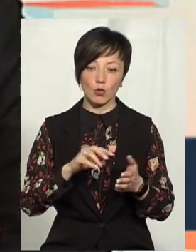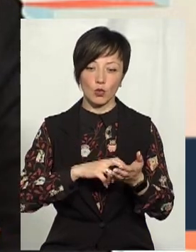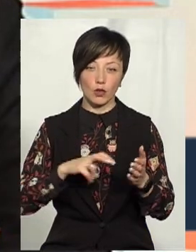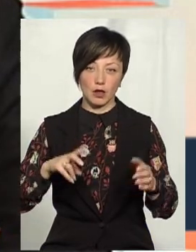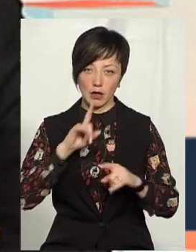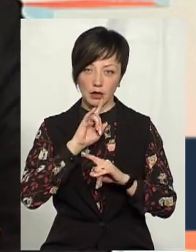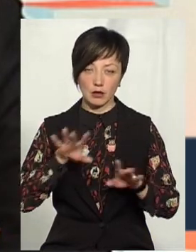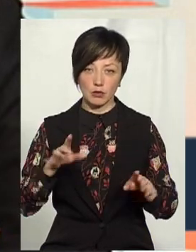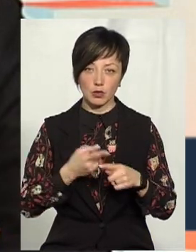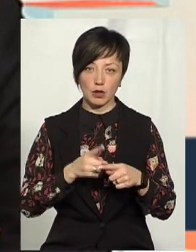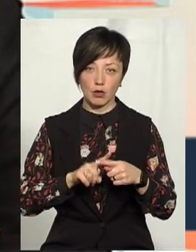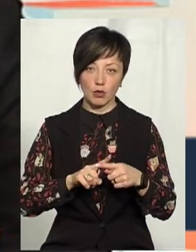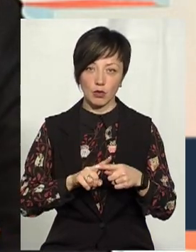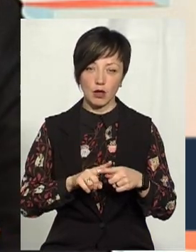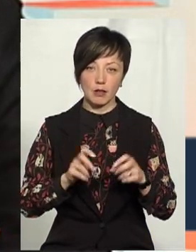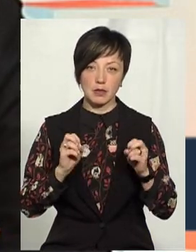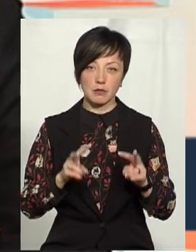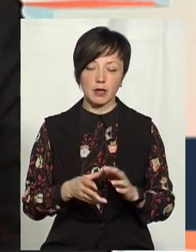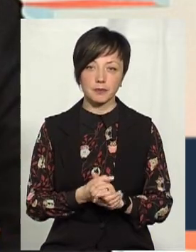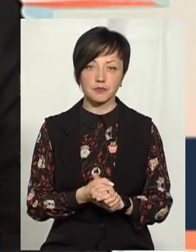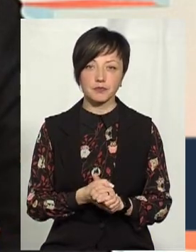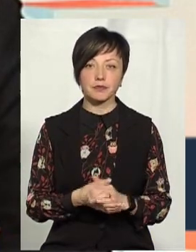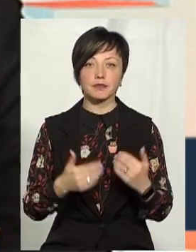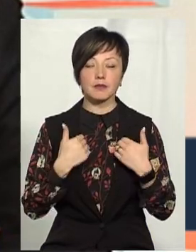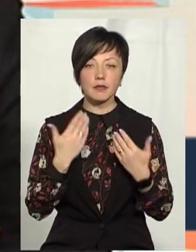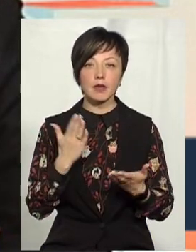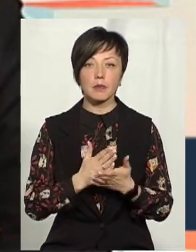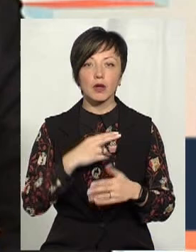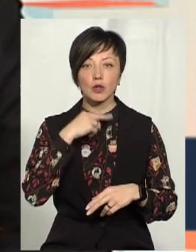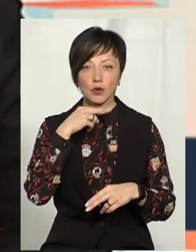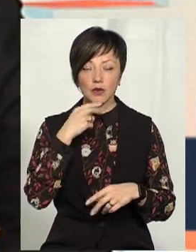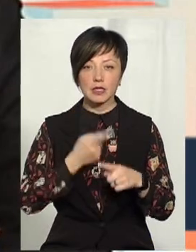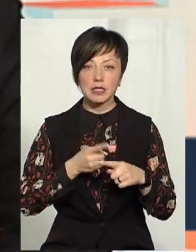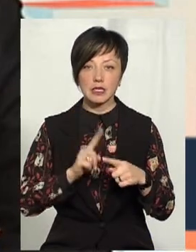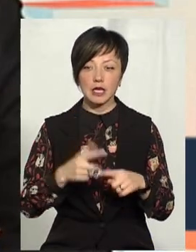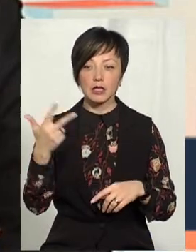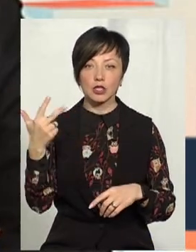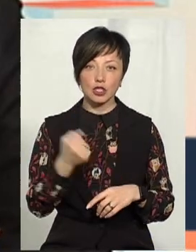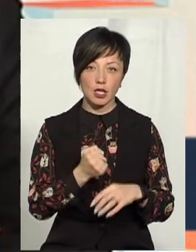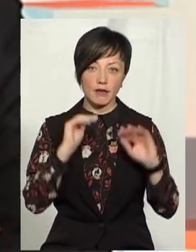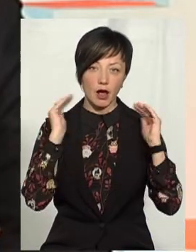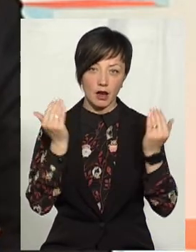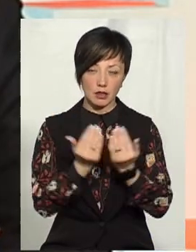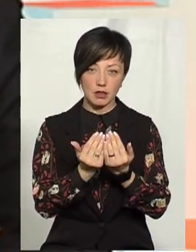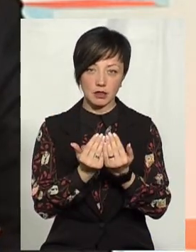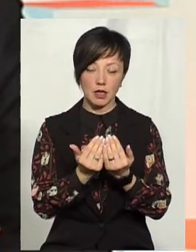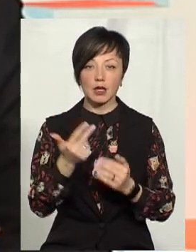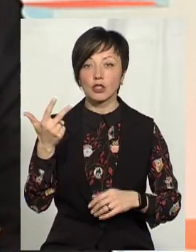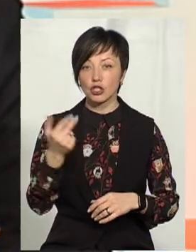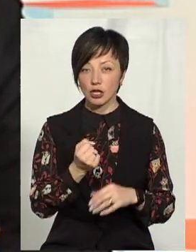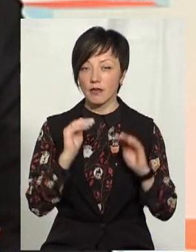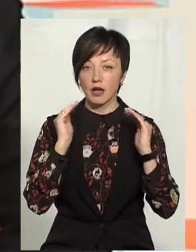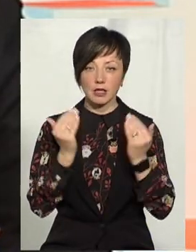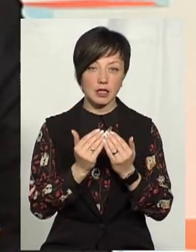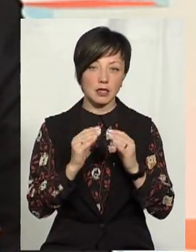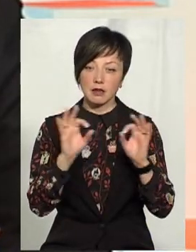уникнемо такої небезпеки. Ну, я маю на увазі навіть от цей тритижневий карантин. Ну, трьохтижневий